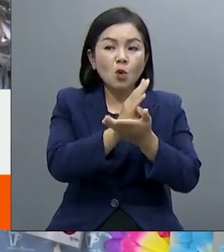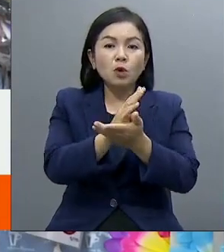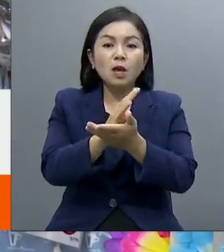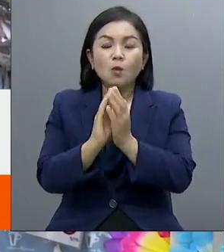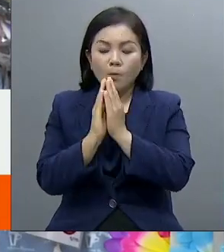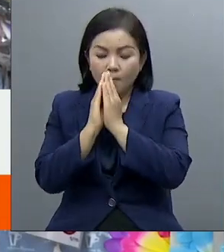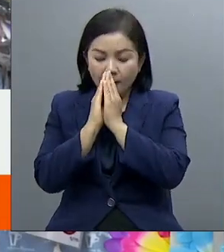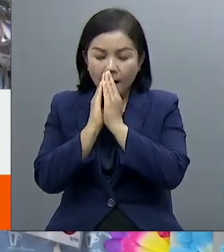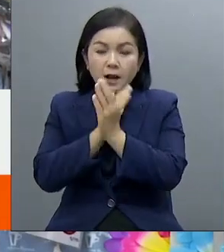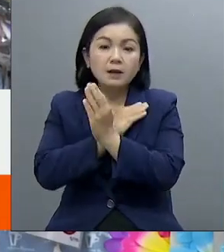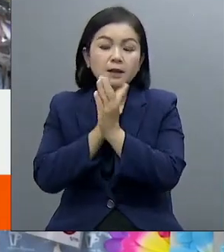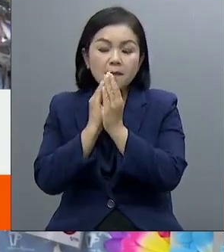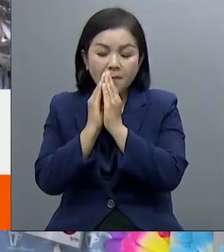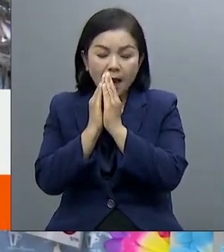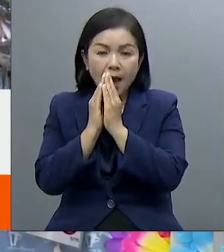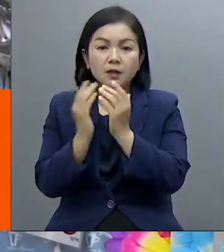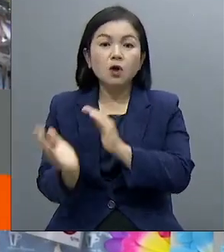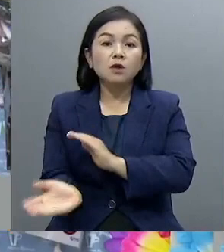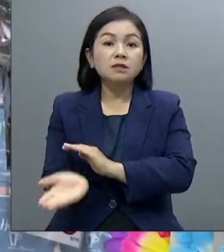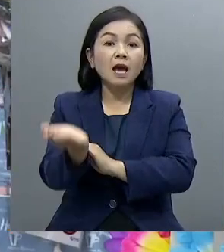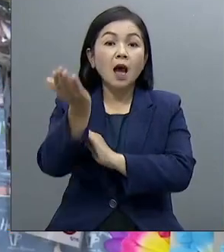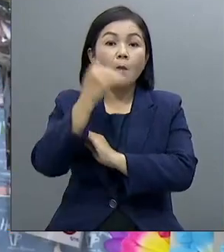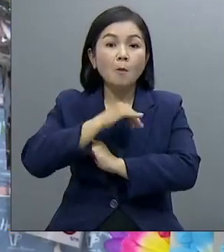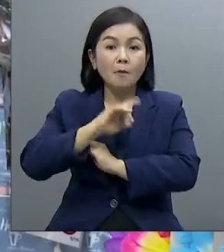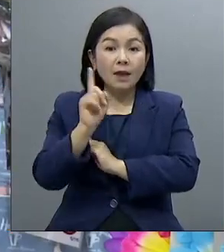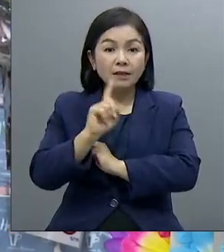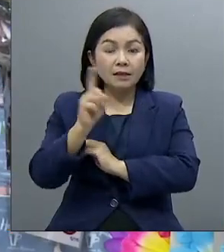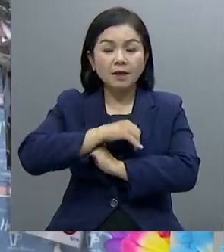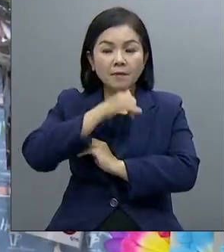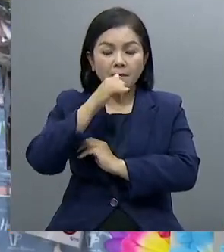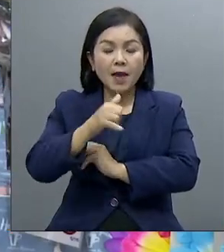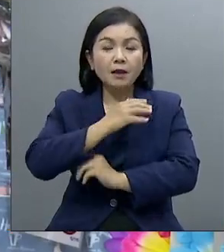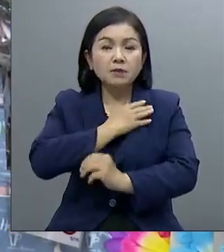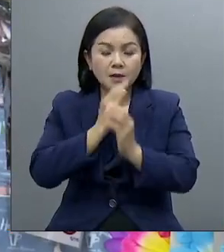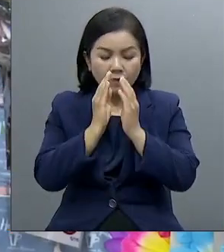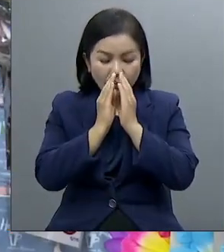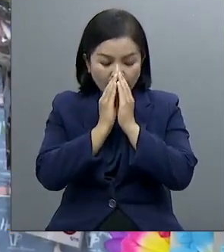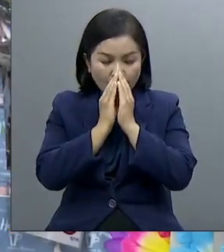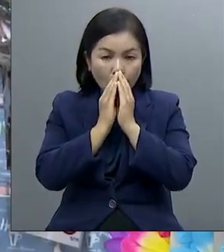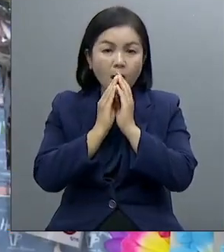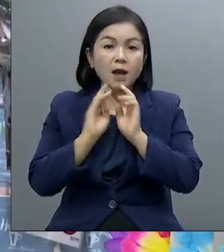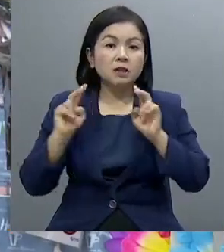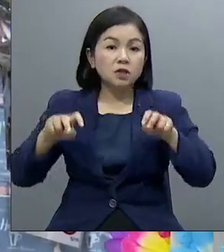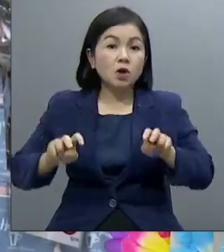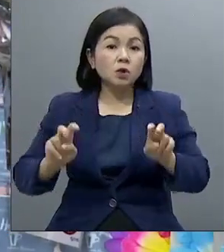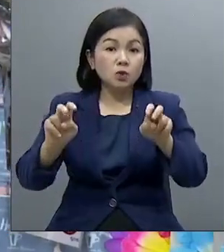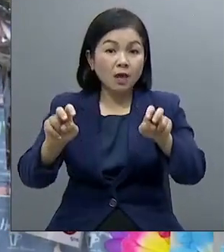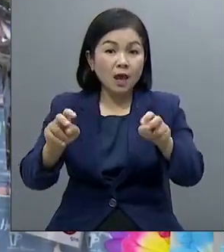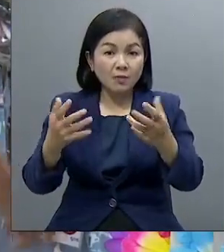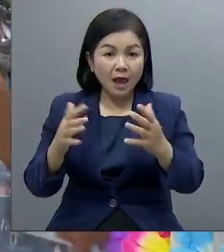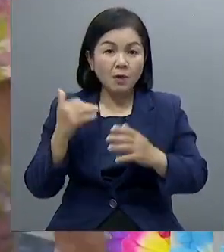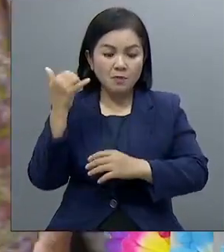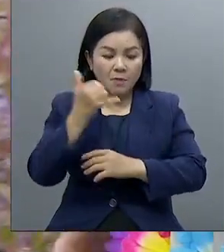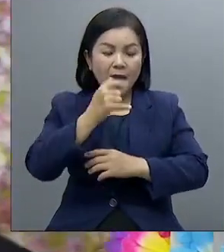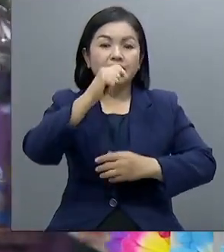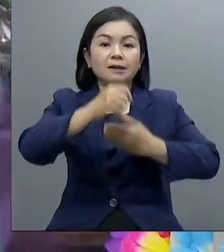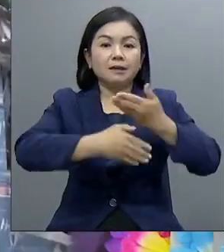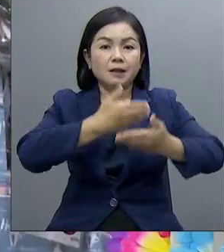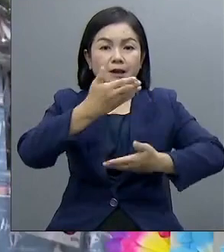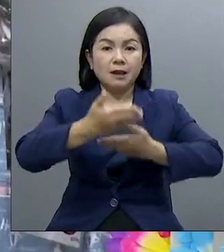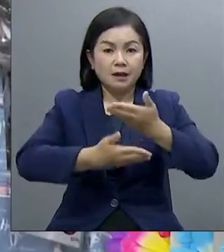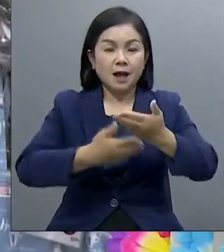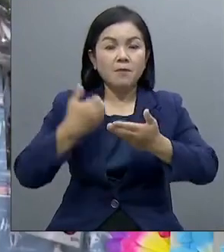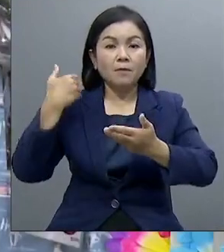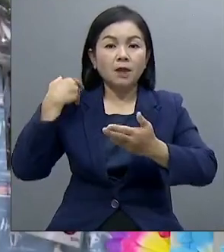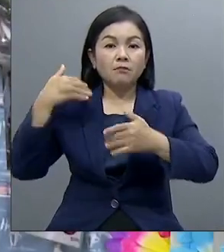ที่วัดพระธาตุดอยสุเทพนะคะเพื่อความเป็นสิริมงคลนะคะจากนั้นเดินทางมายังตลาดวโรรสแห่งนี้นะคะโดยมีประ